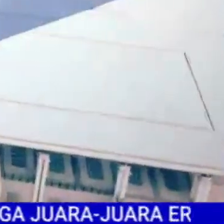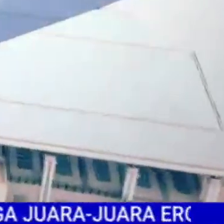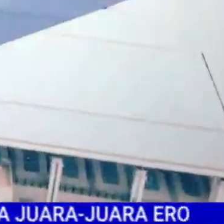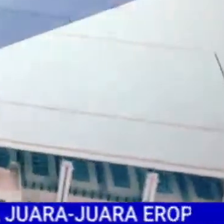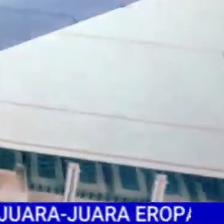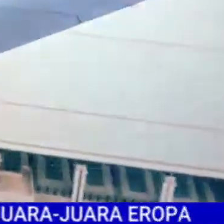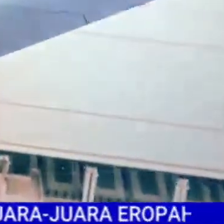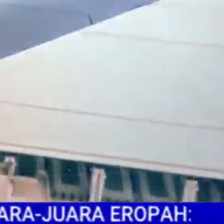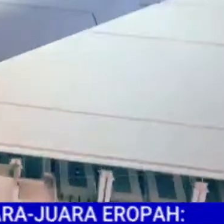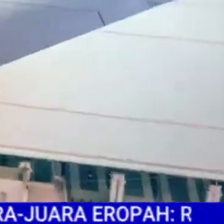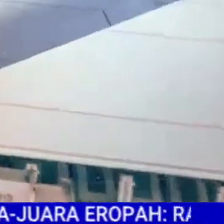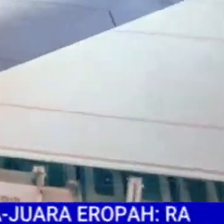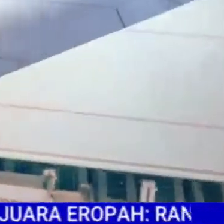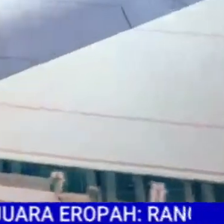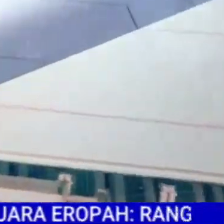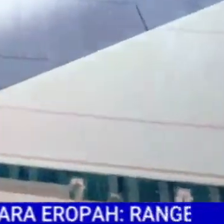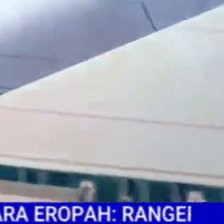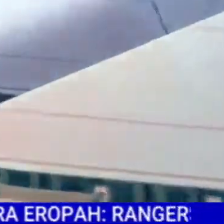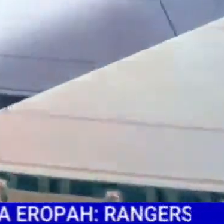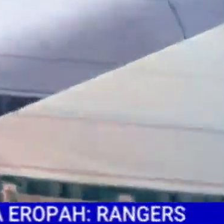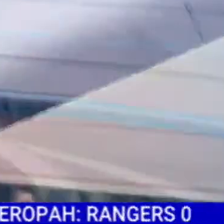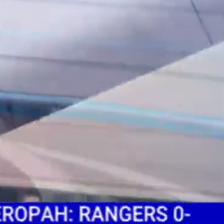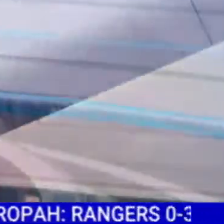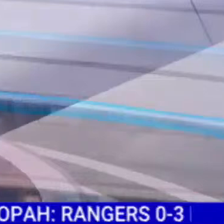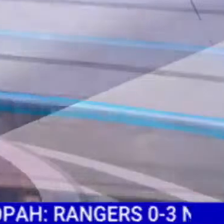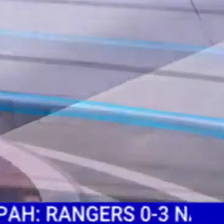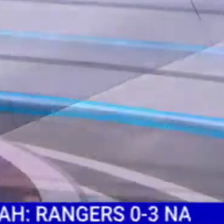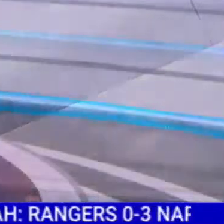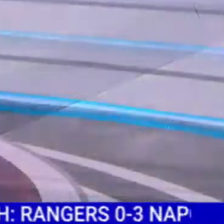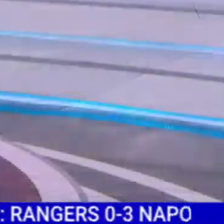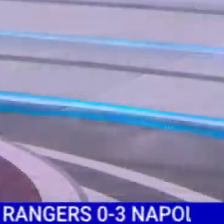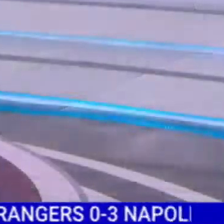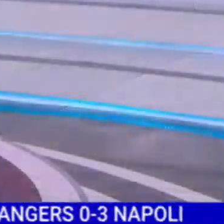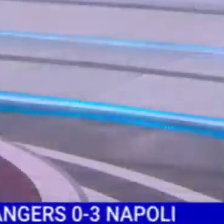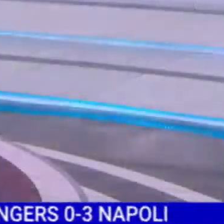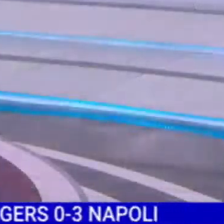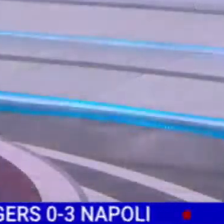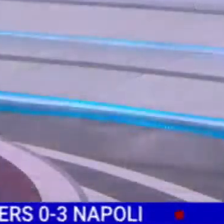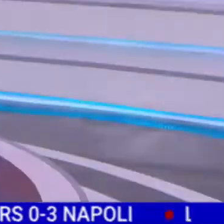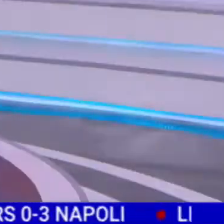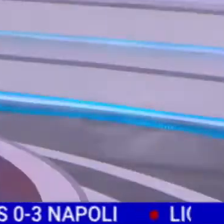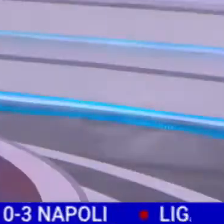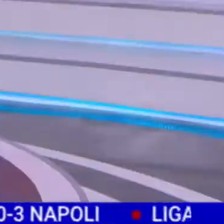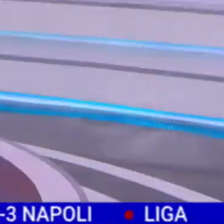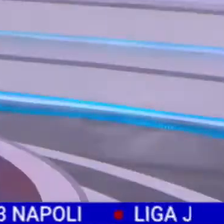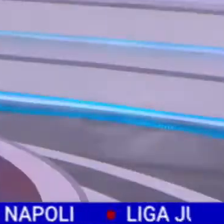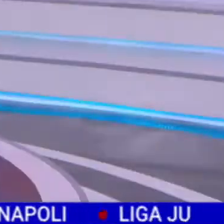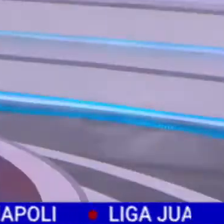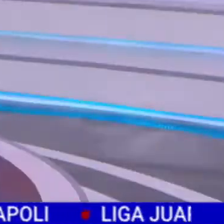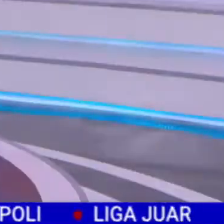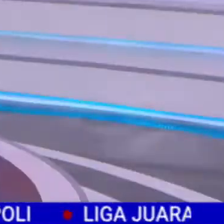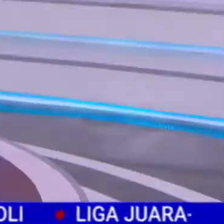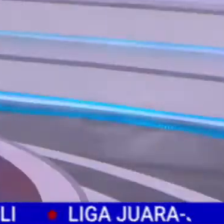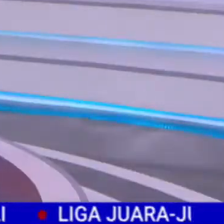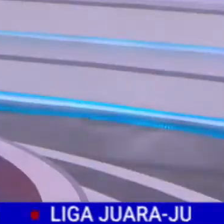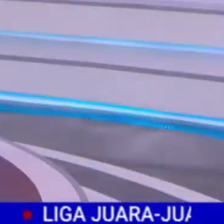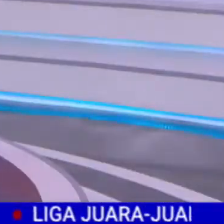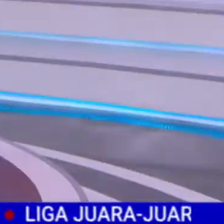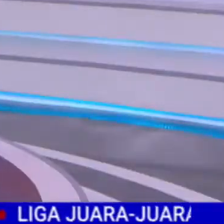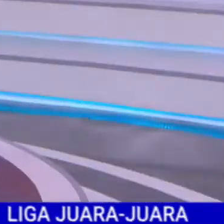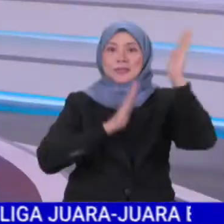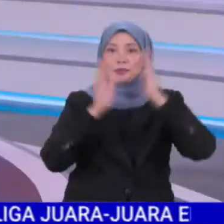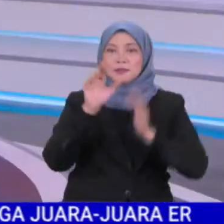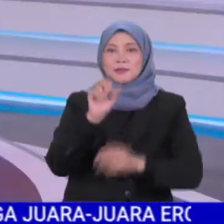So usul kembali perkembangan sukan